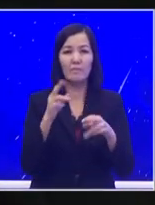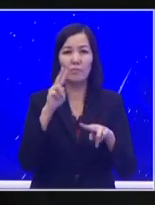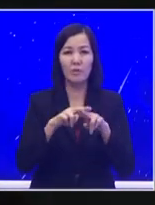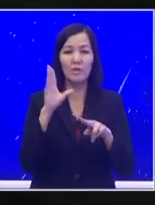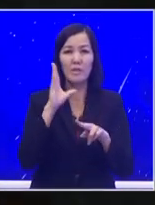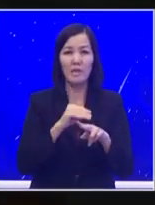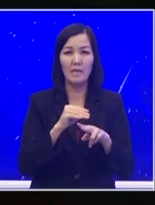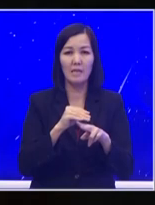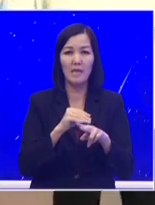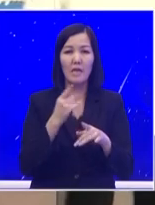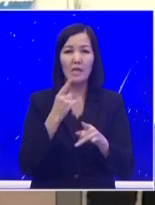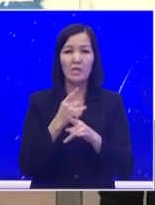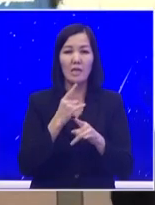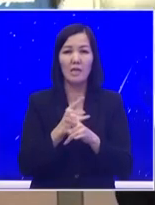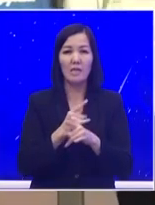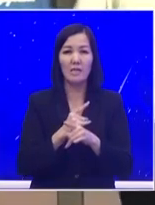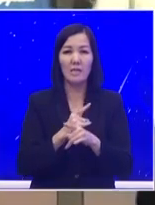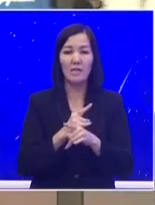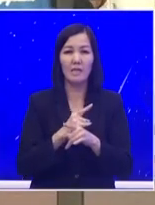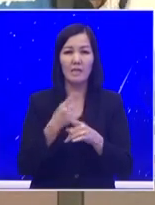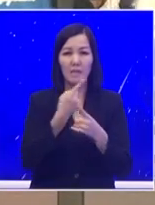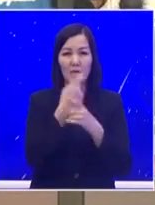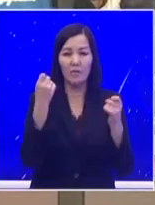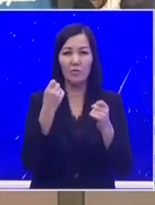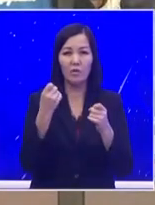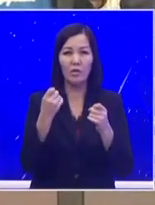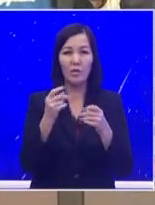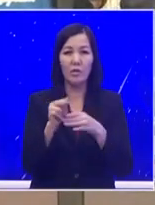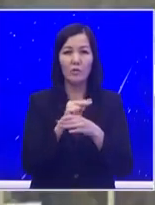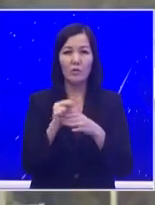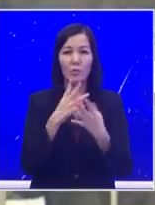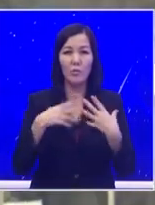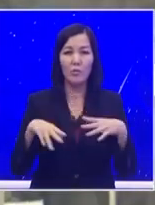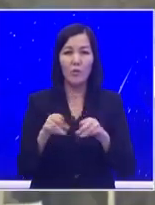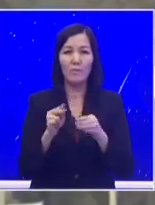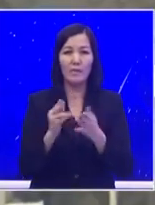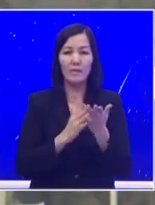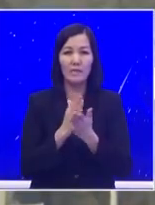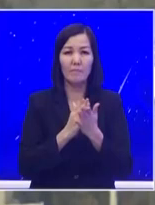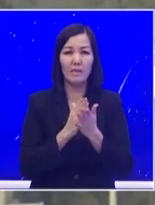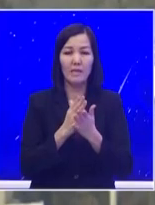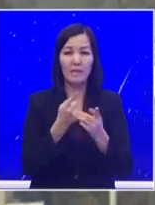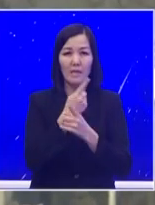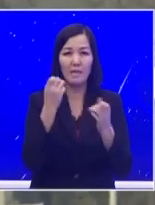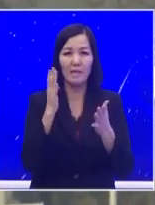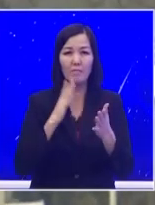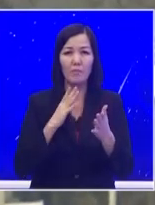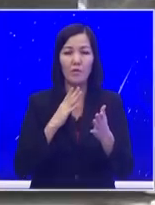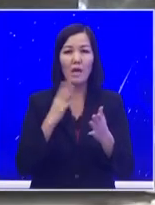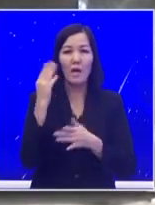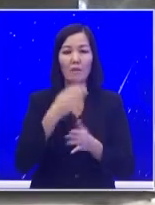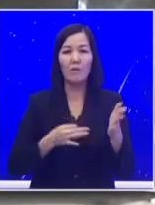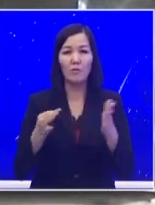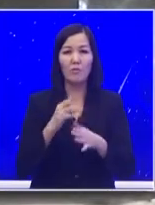делінген. Сонымен қатар жалған ақпарат таратушылар түзету немесе қоғамдық қызметке таратылатын болады. Осыған байланысты Алматы облыстық